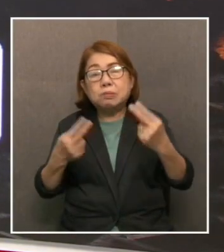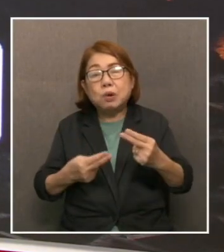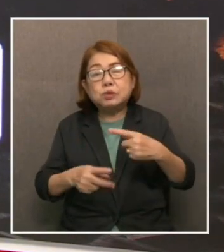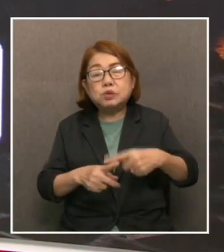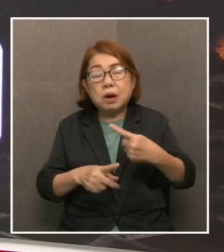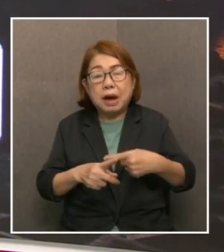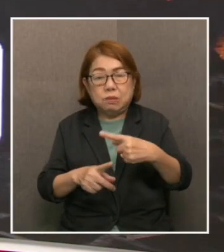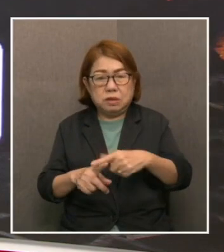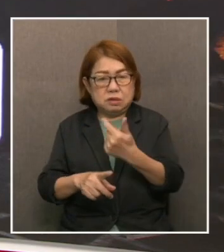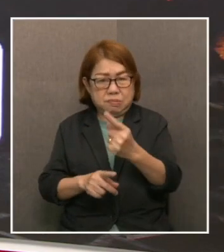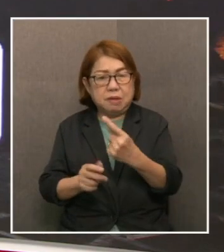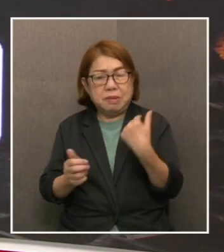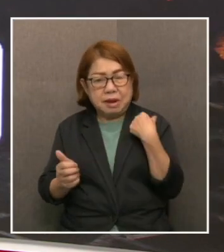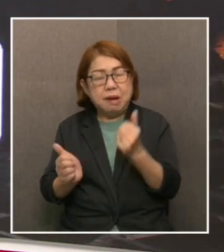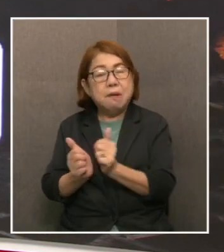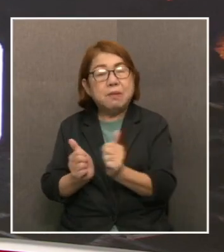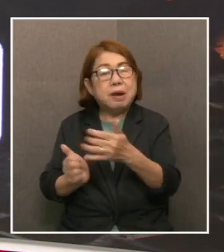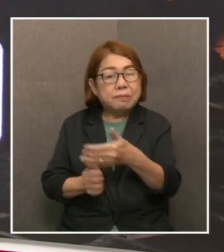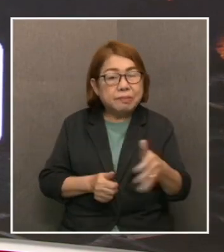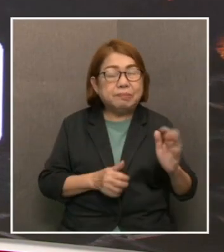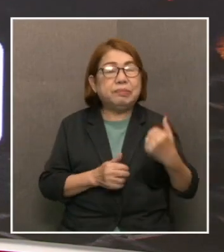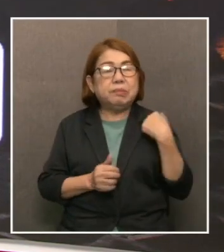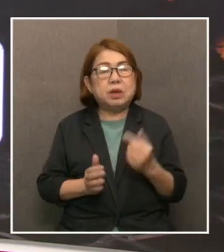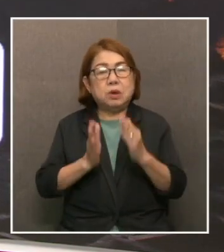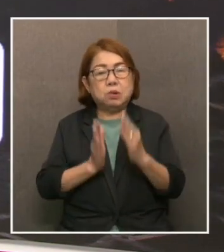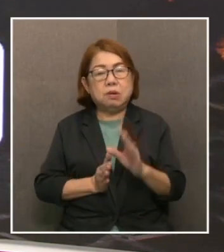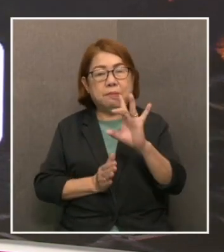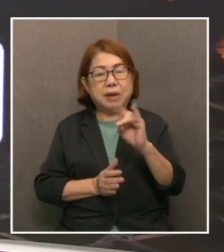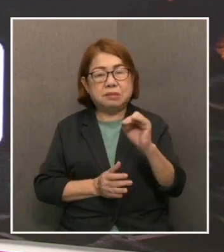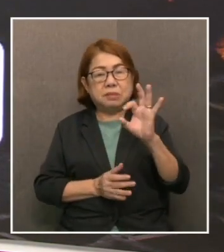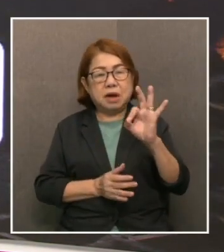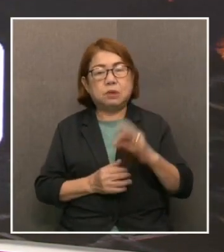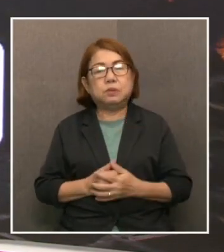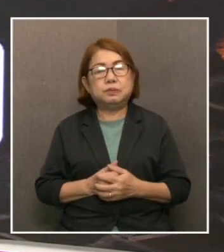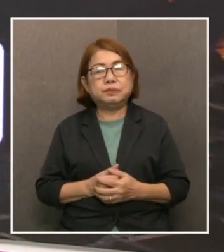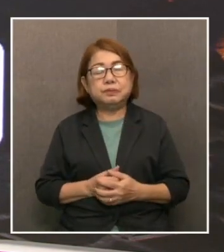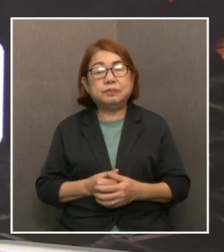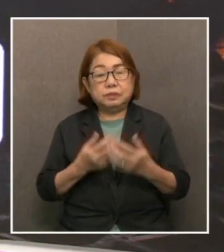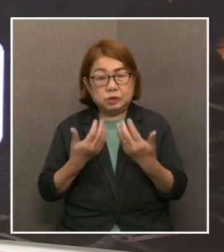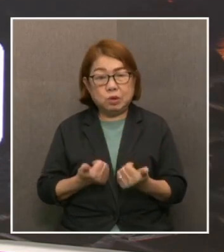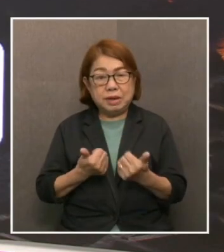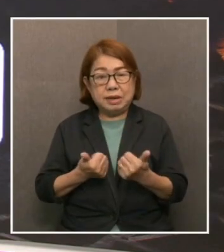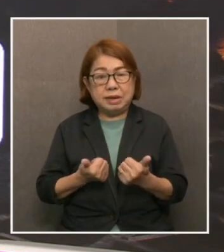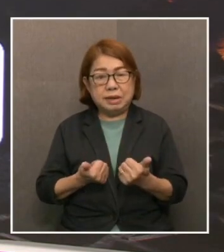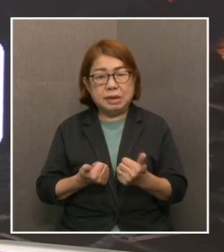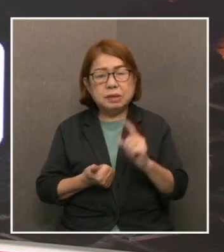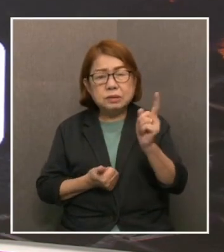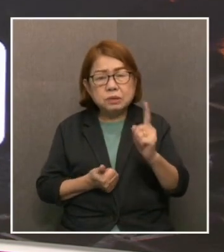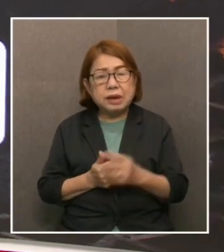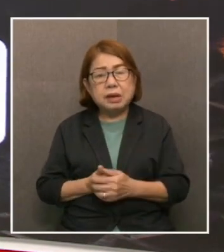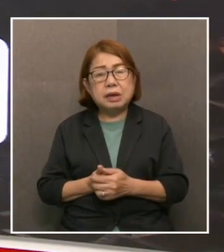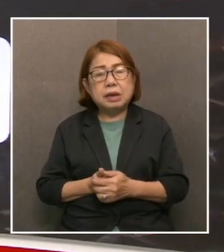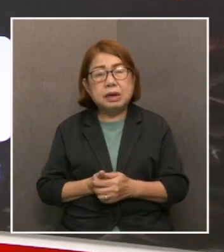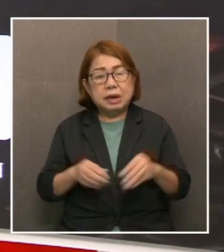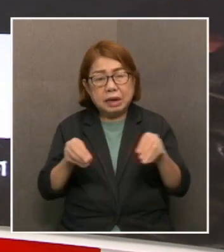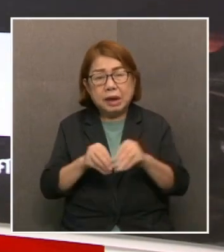ที่แล้วหรือเก็บกู้ร่างได้รวมกว่า 89คนค่ะแล้วสถานการณ์ล่าสุดตอนนี้เป็นยังไงนะคะจะ 9เดือนแล้วนะ